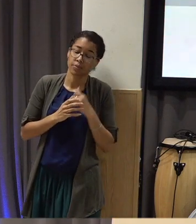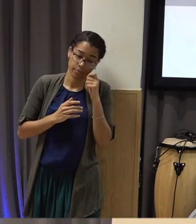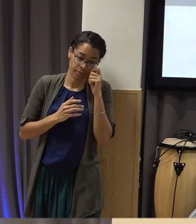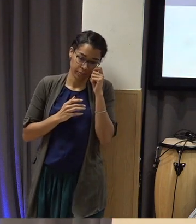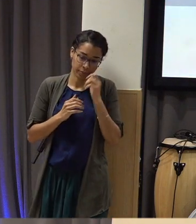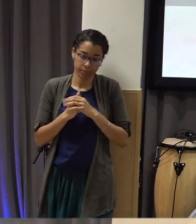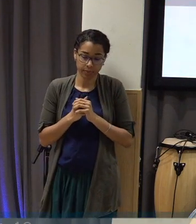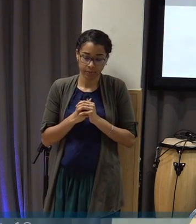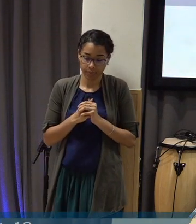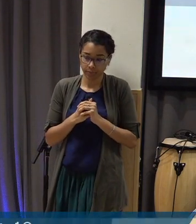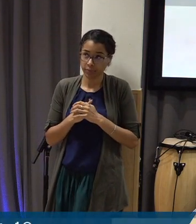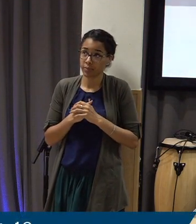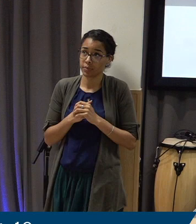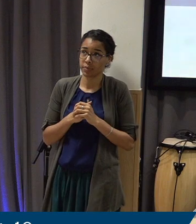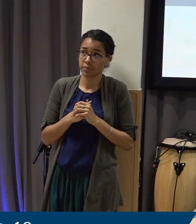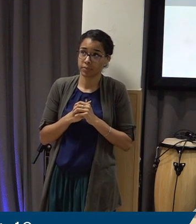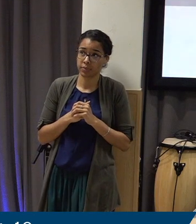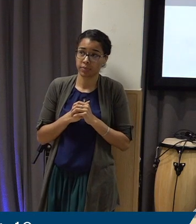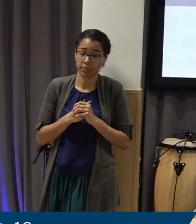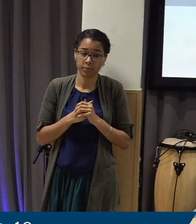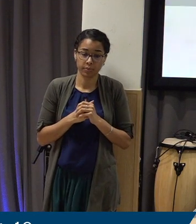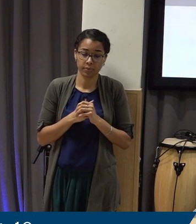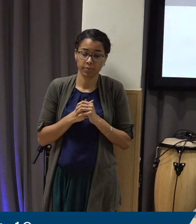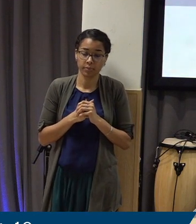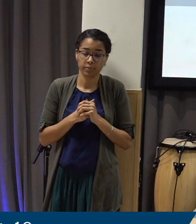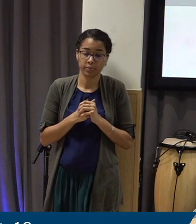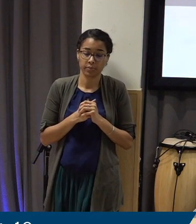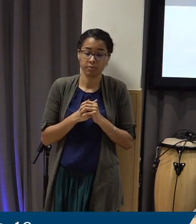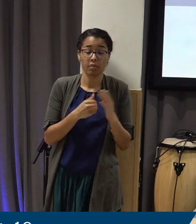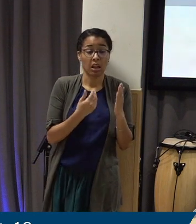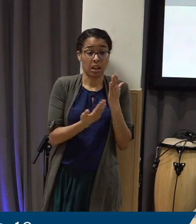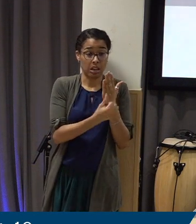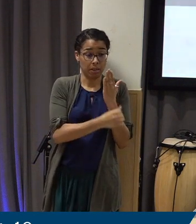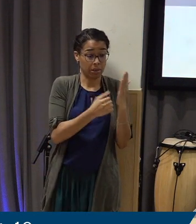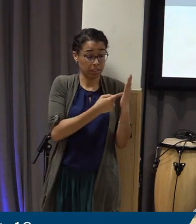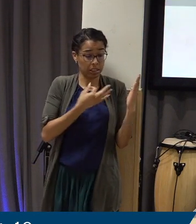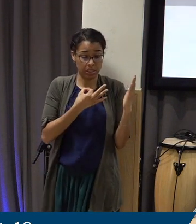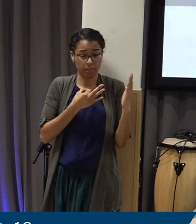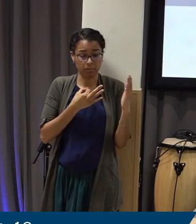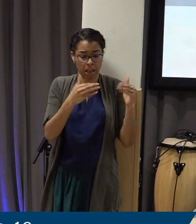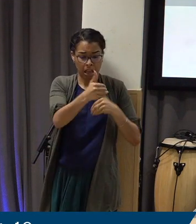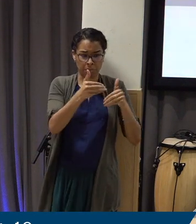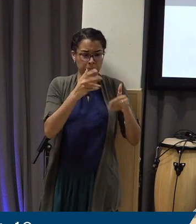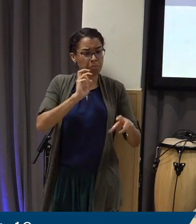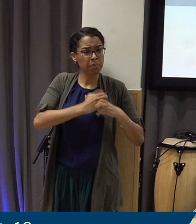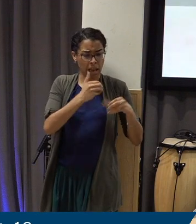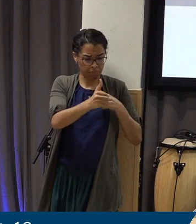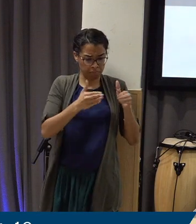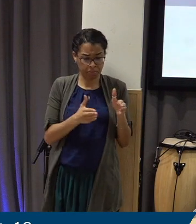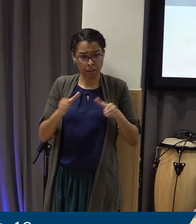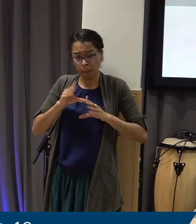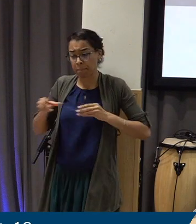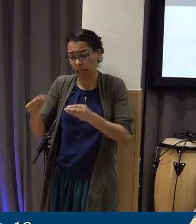est dit ceci. « N'avez-vous pas lu cette parole de l'Écriture ? La pierre qu'ont rejetée ceux qui bâtissaient est devenue